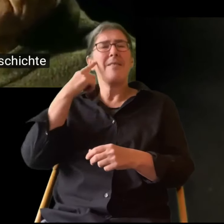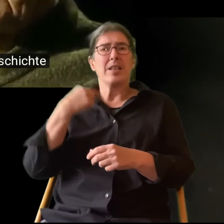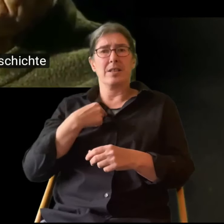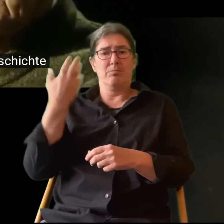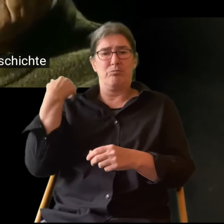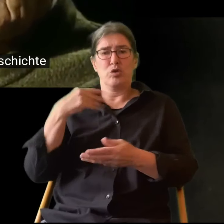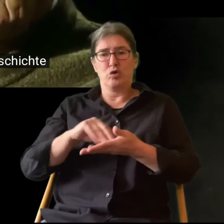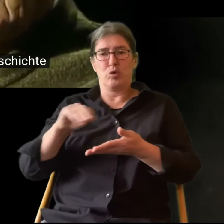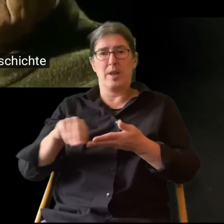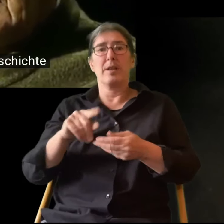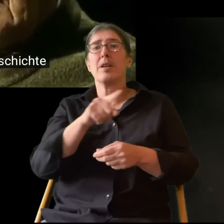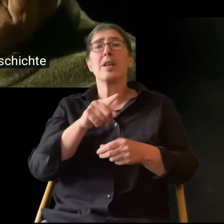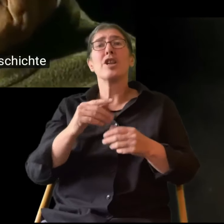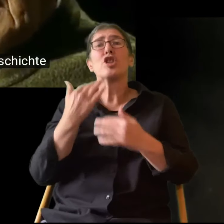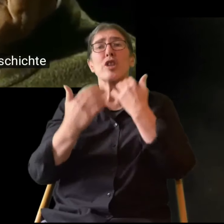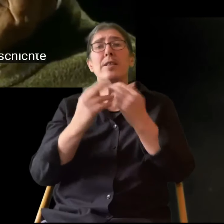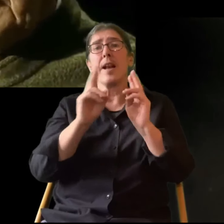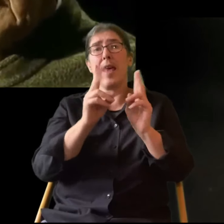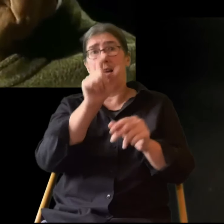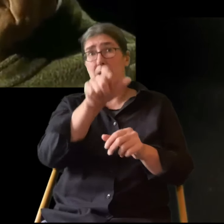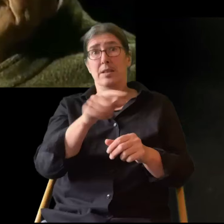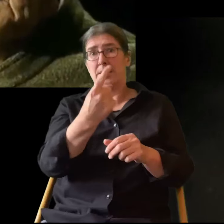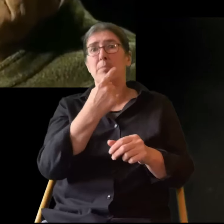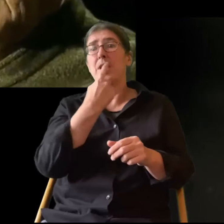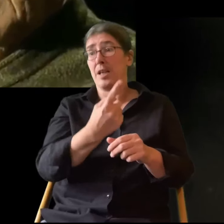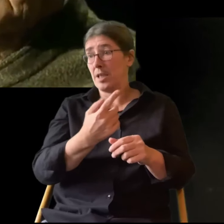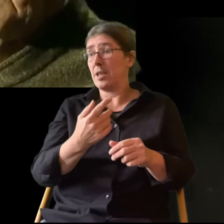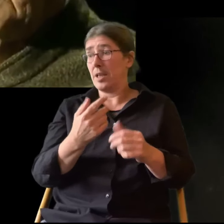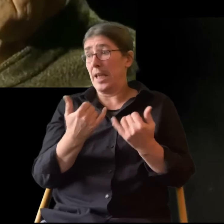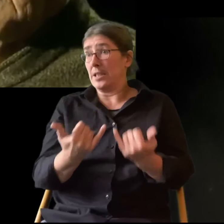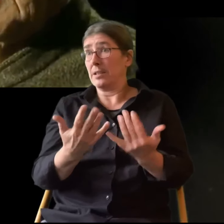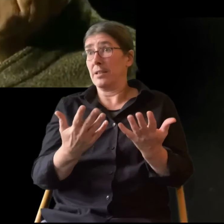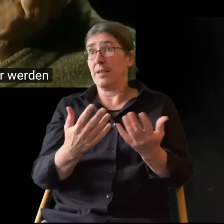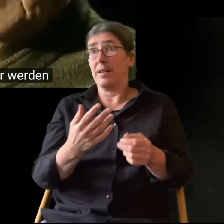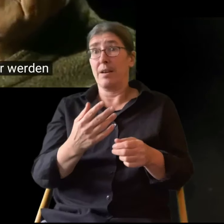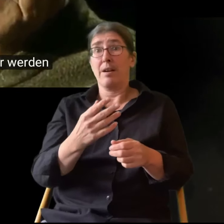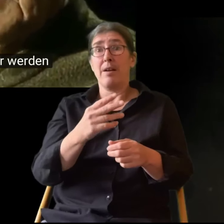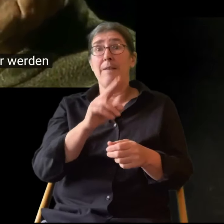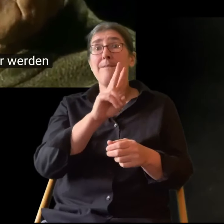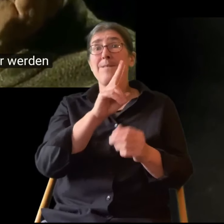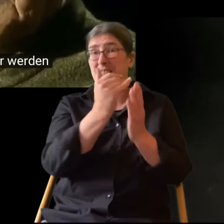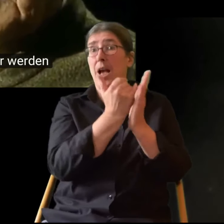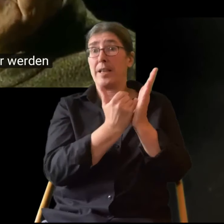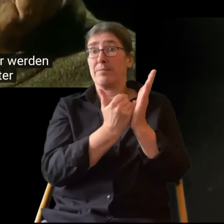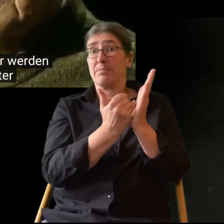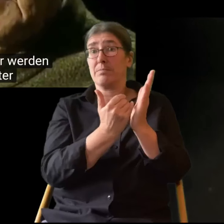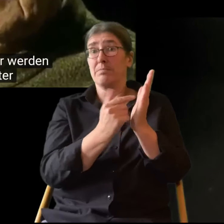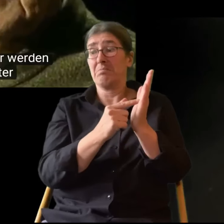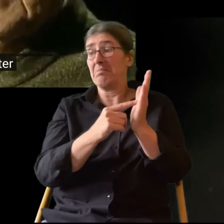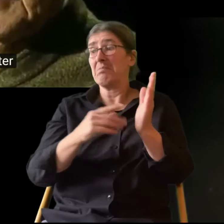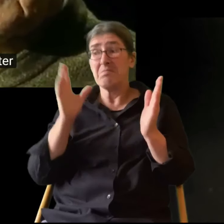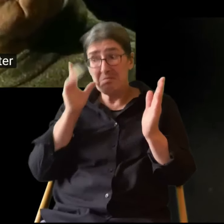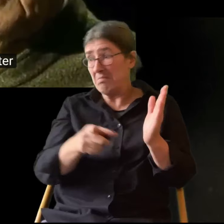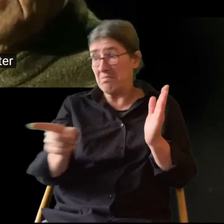jetzt wird Versailles, wir haben die Bedingungen gehört. Also, na, wir werden das ja nicht mehr, wir sind ja jetzt